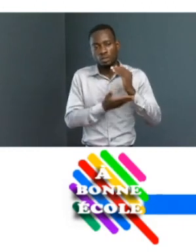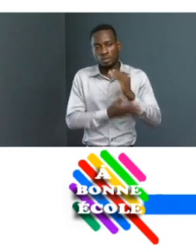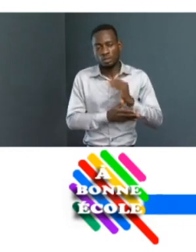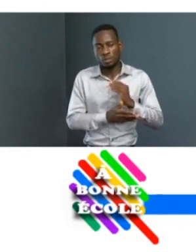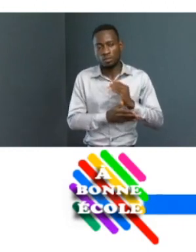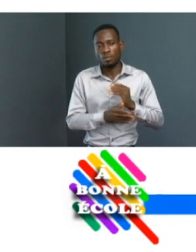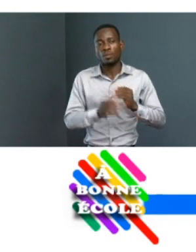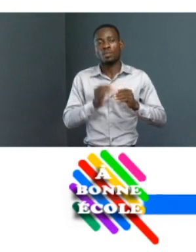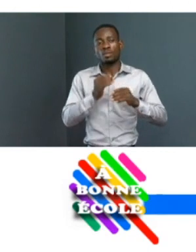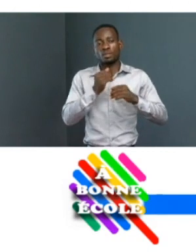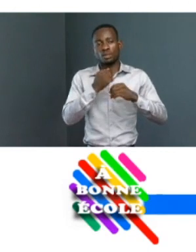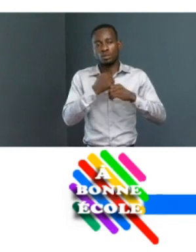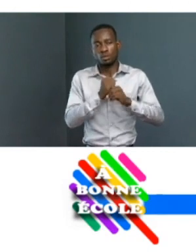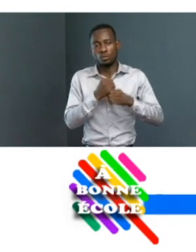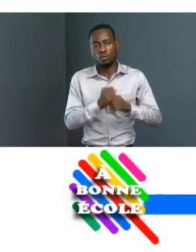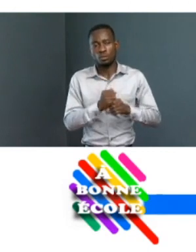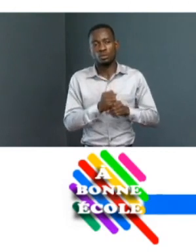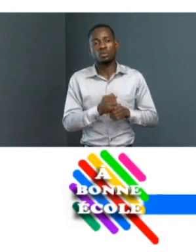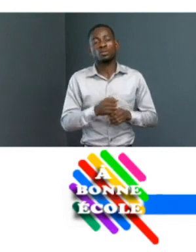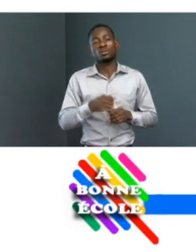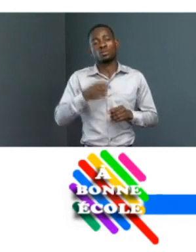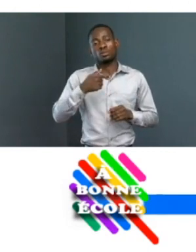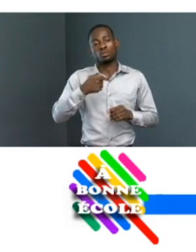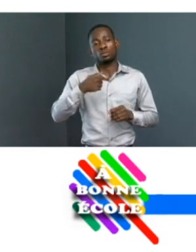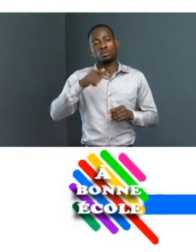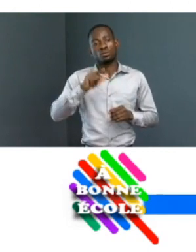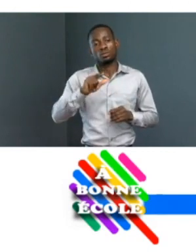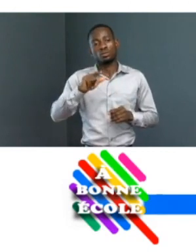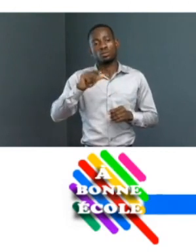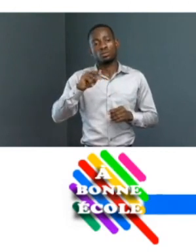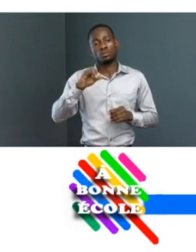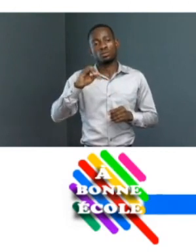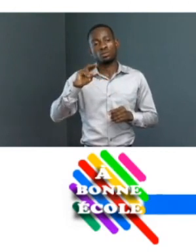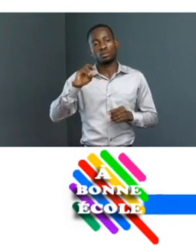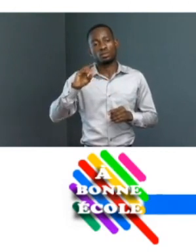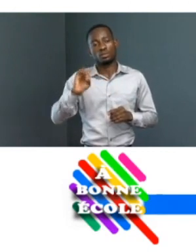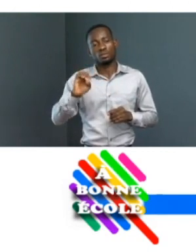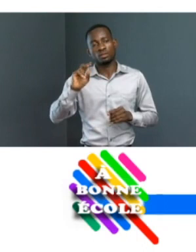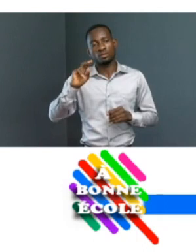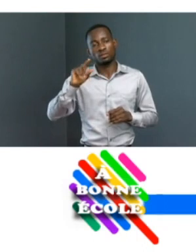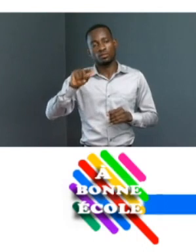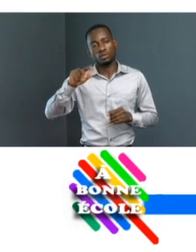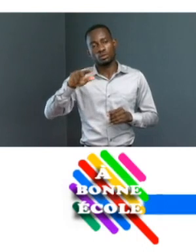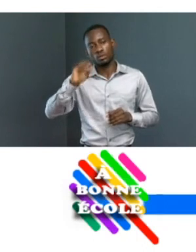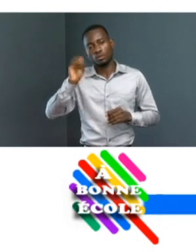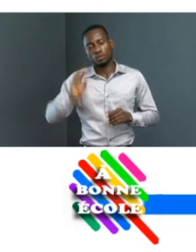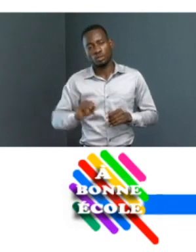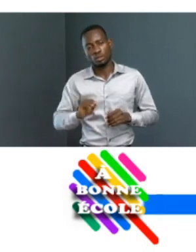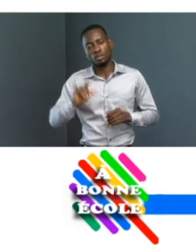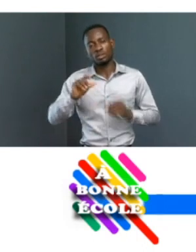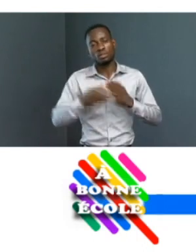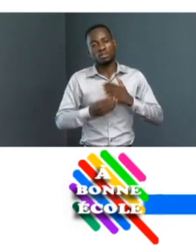de ce repas est 2 points, glucides 23%, lipides